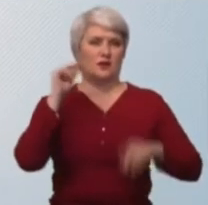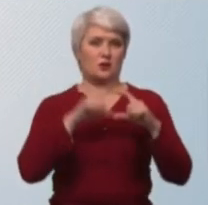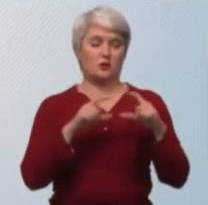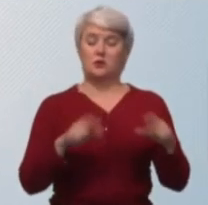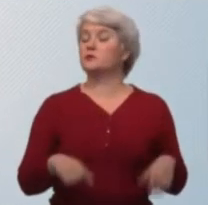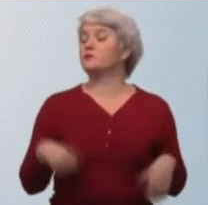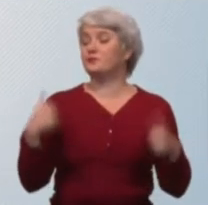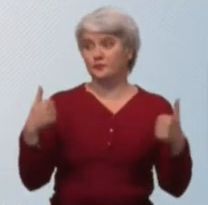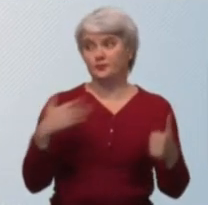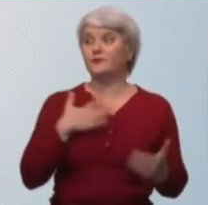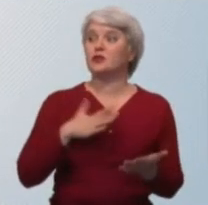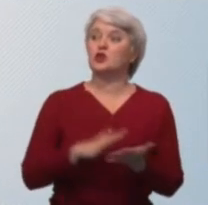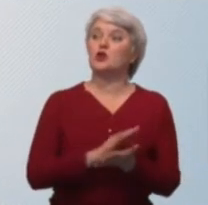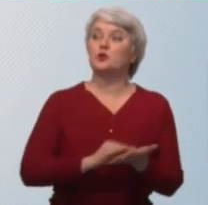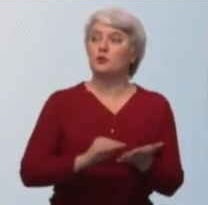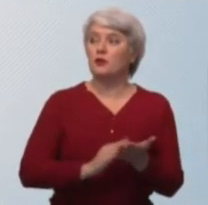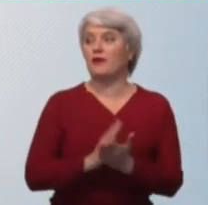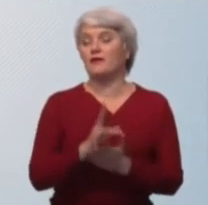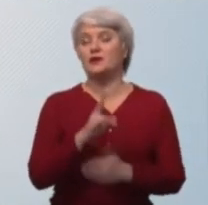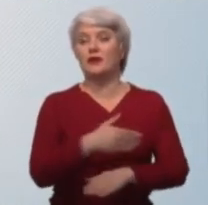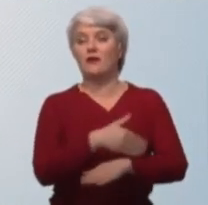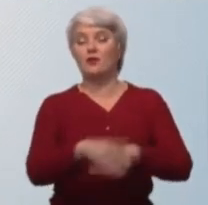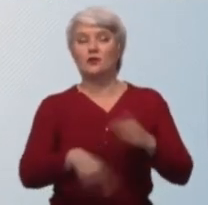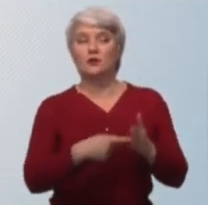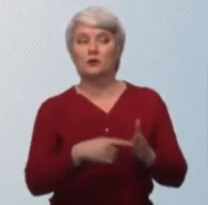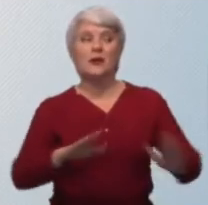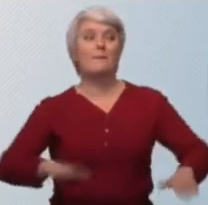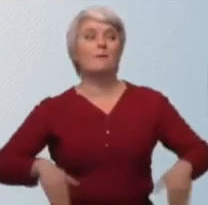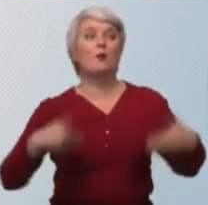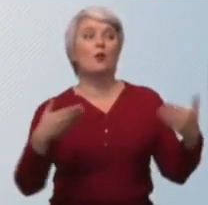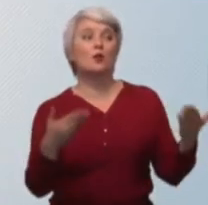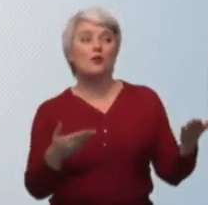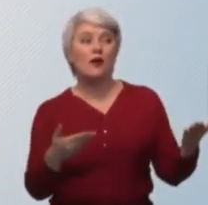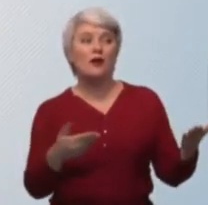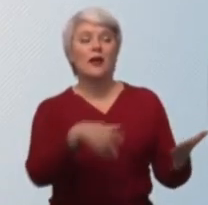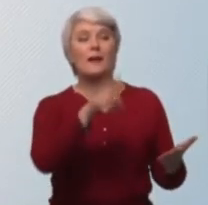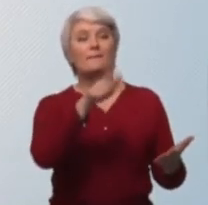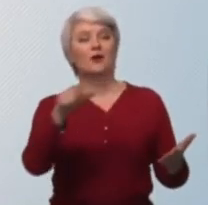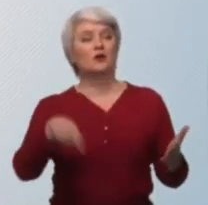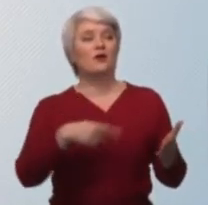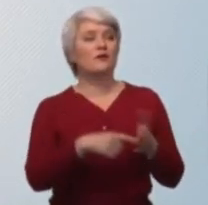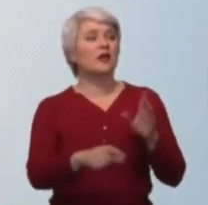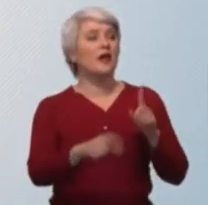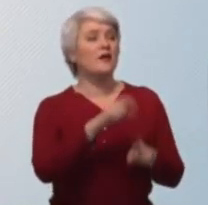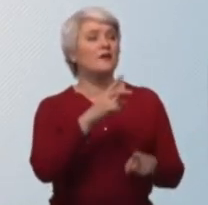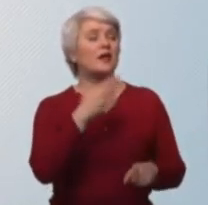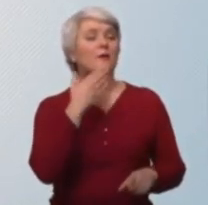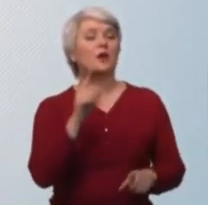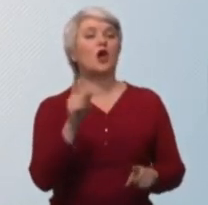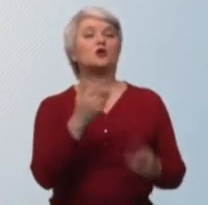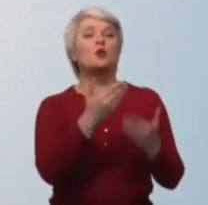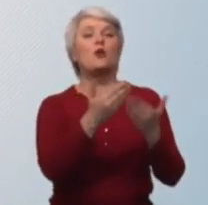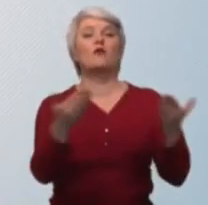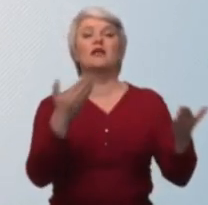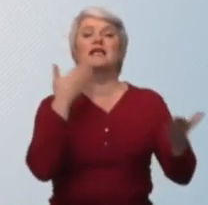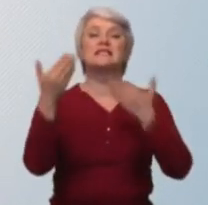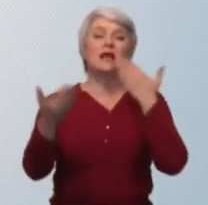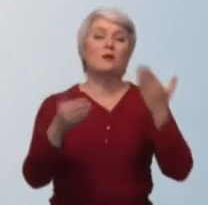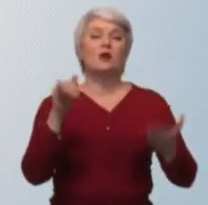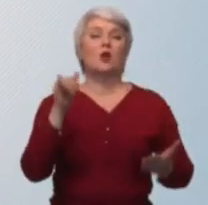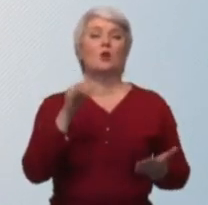і запропонували мешканцям міста відповісти на питання, що б саме вони запитали